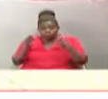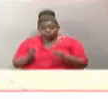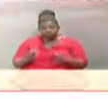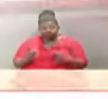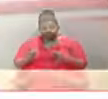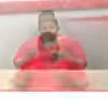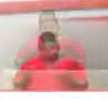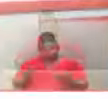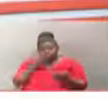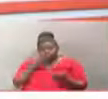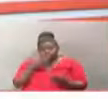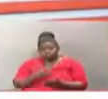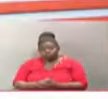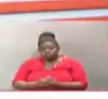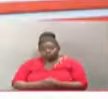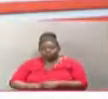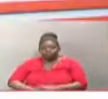ebintu ebirungi.